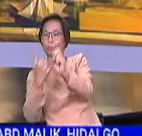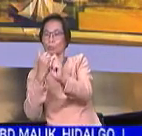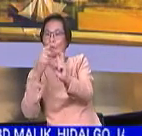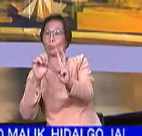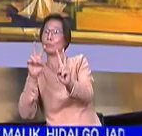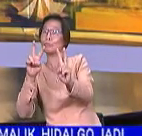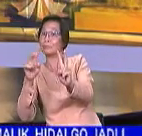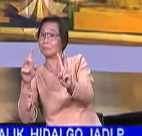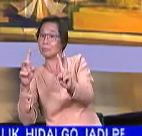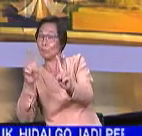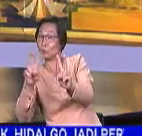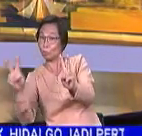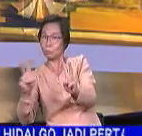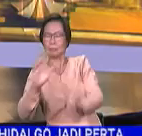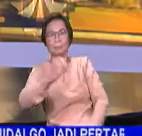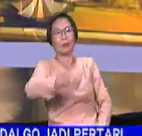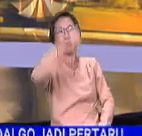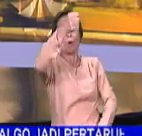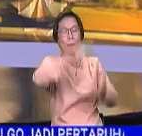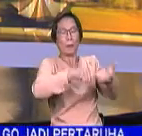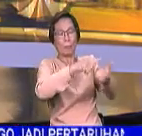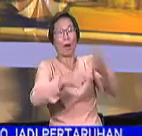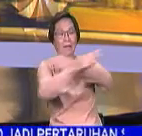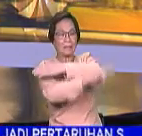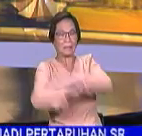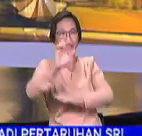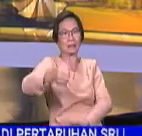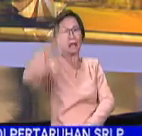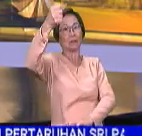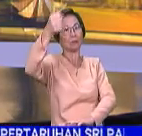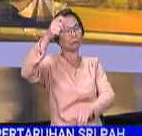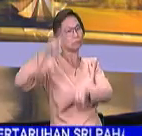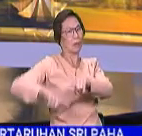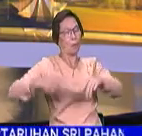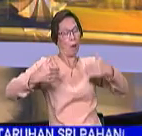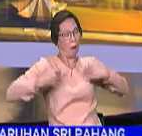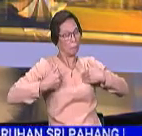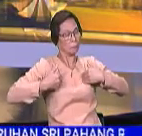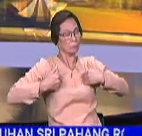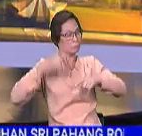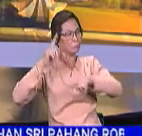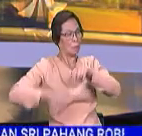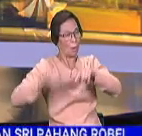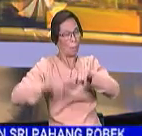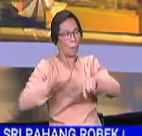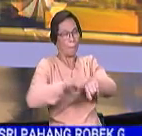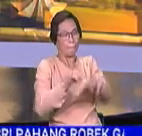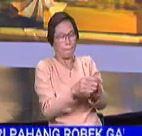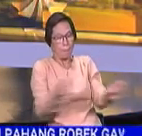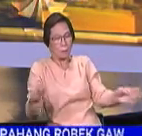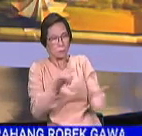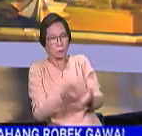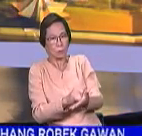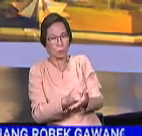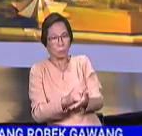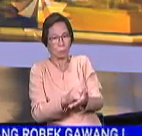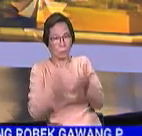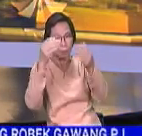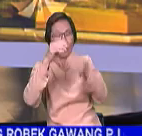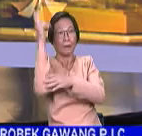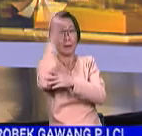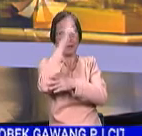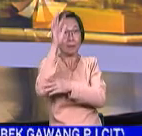depan sekaligus semoga ntung pilihanraya degree daripada diadakan dalam tempoh berkenaan dalam satu warta